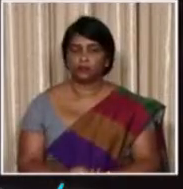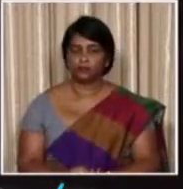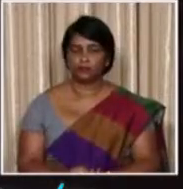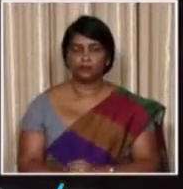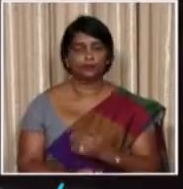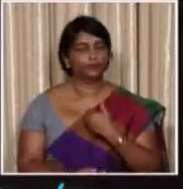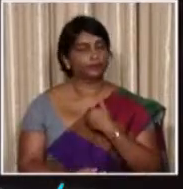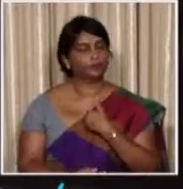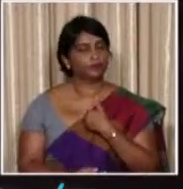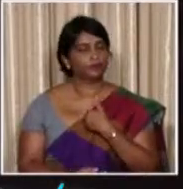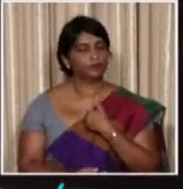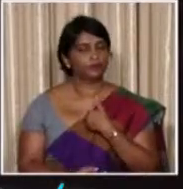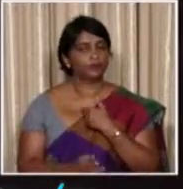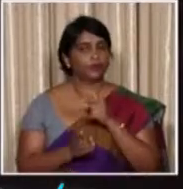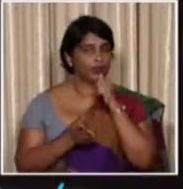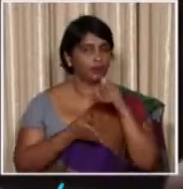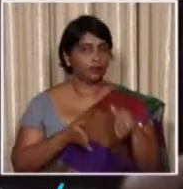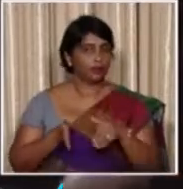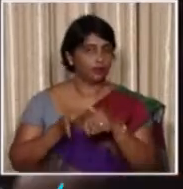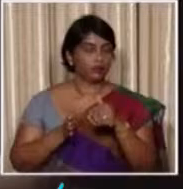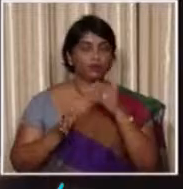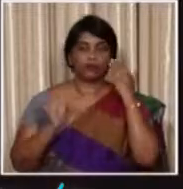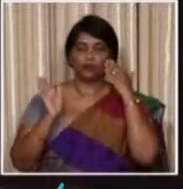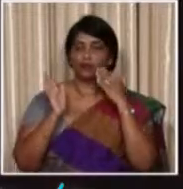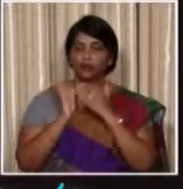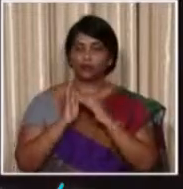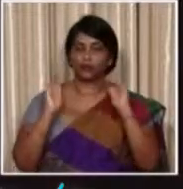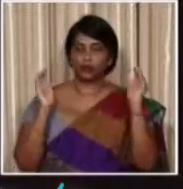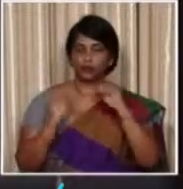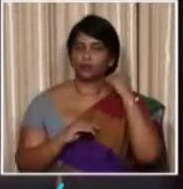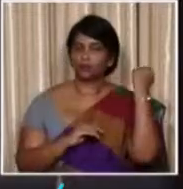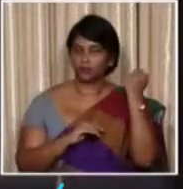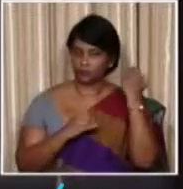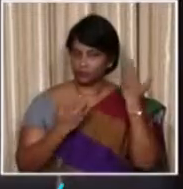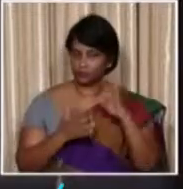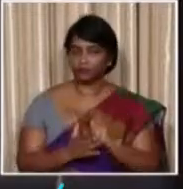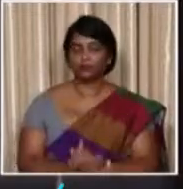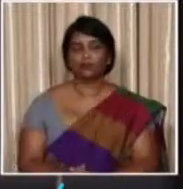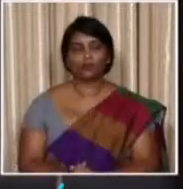මම වාරි මාර්ග අංශය ගැන වචන කිහිපයක් කතා කරලා